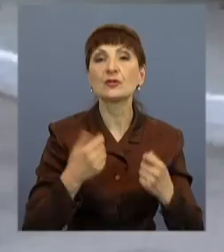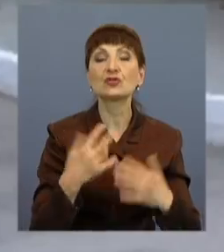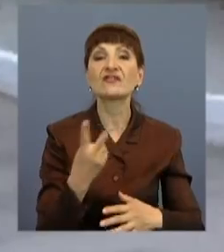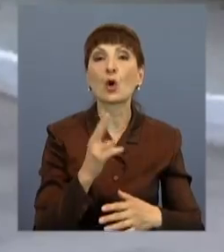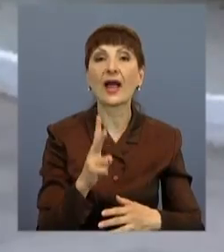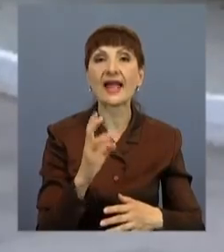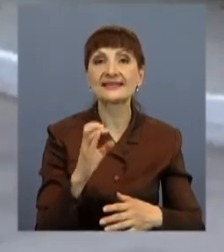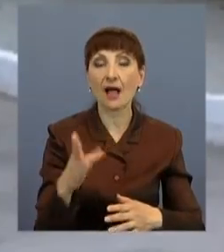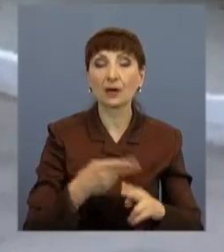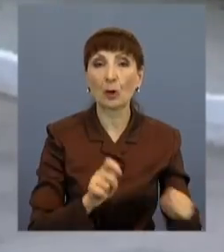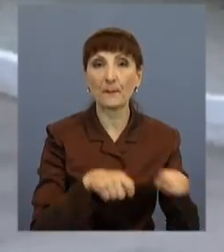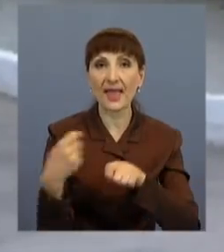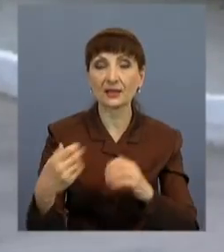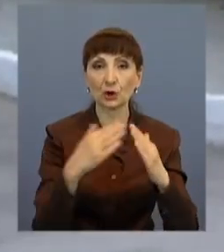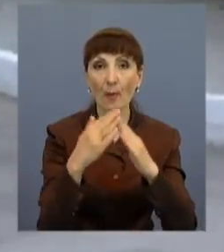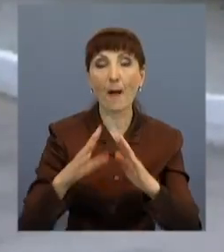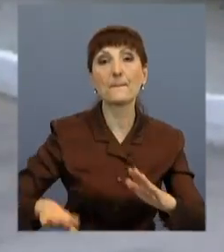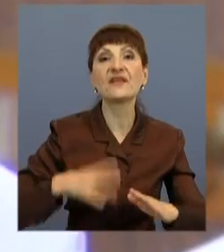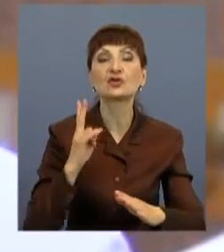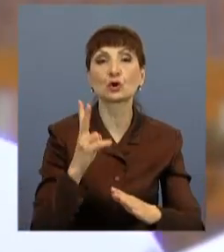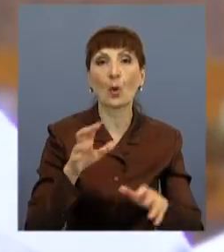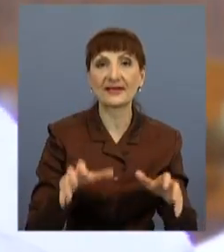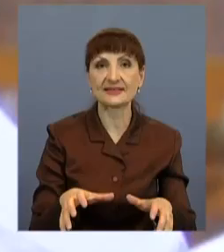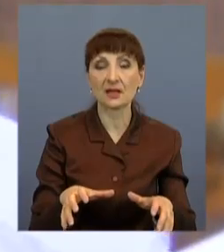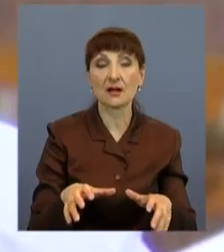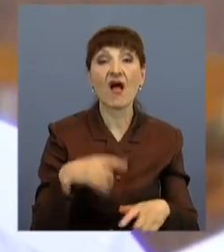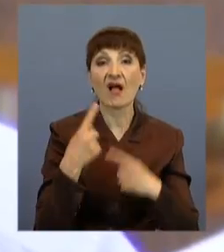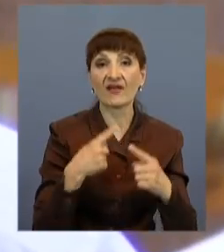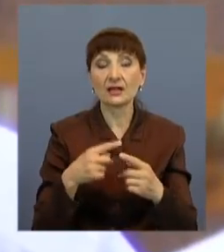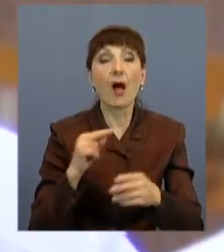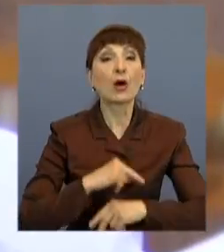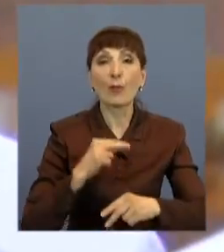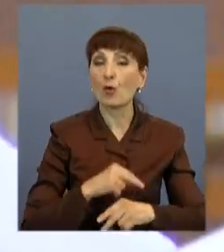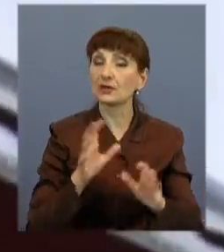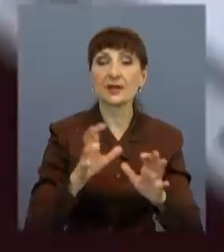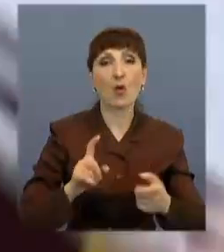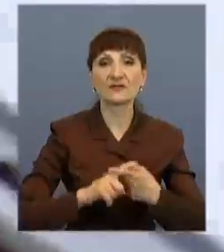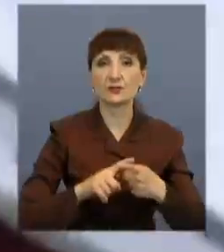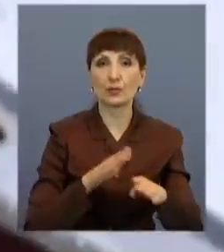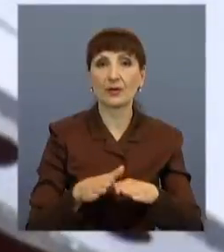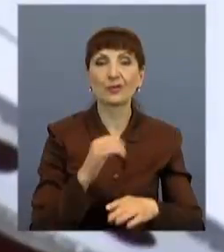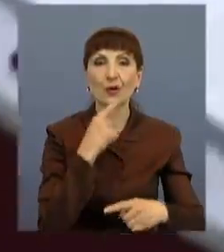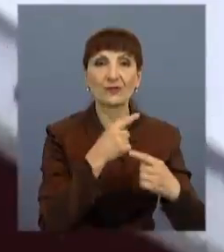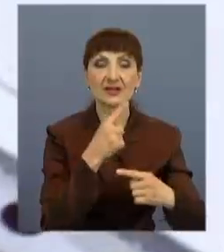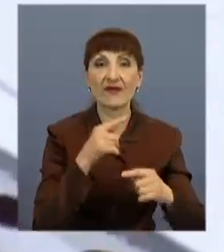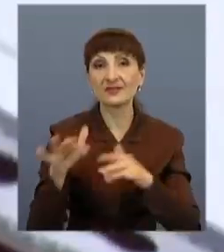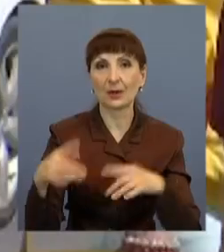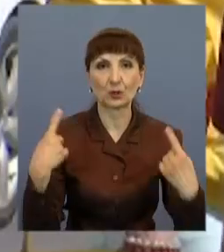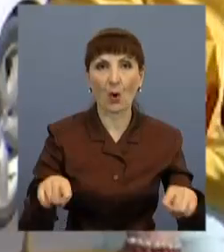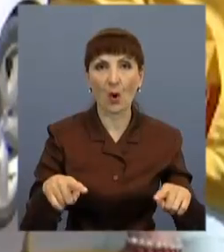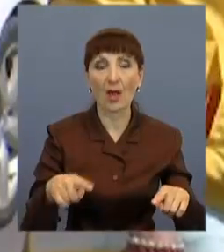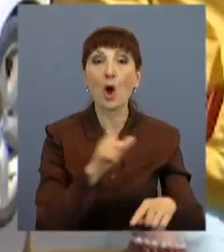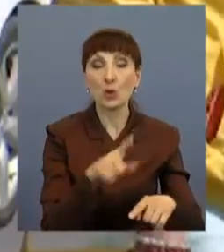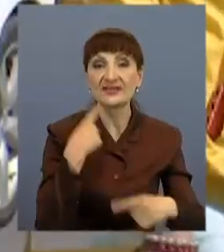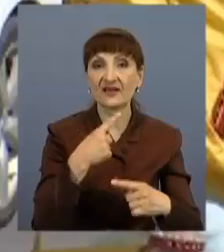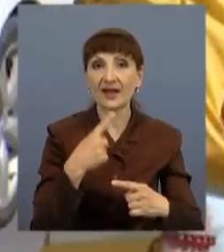КСК, которому переданы дома предыдущей жилищной компании, уверяет, что работает в рамках закона. Однако его слова расходятся с делом. Местные